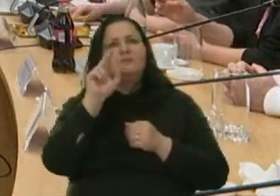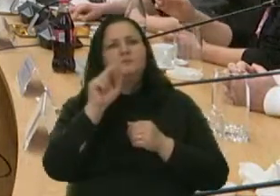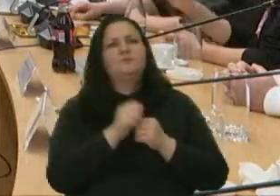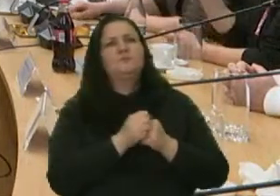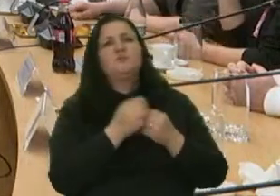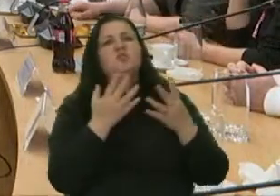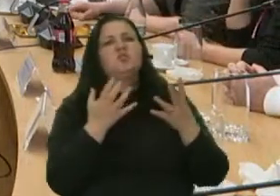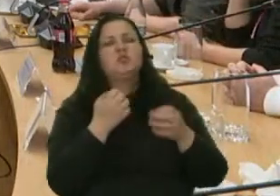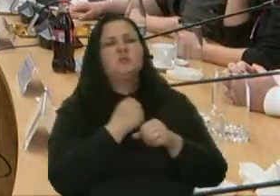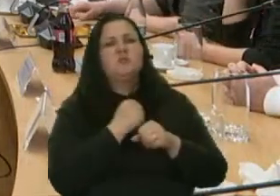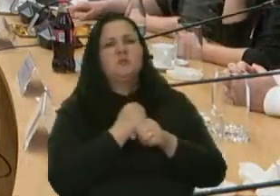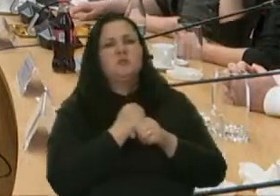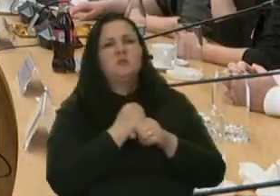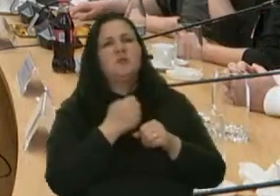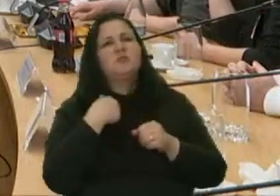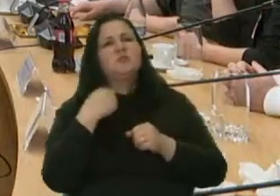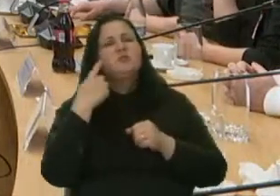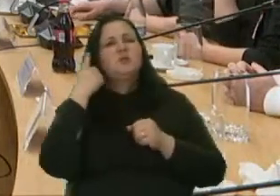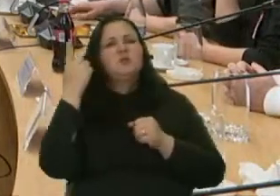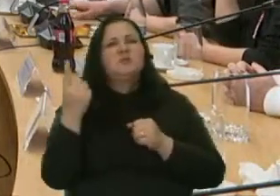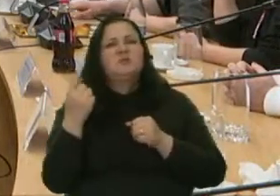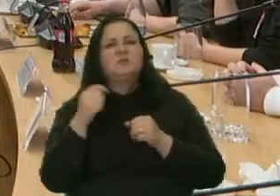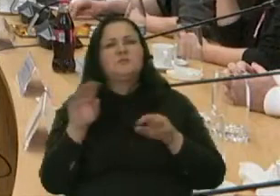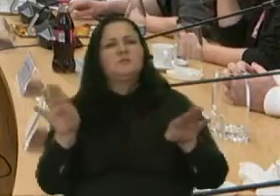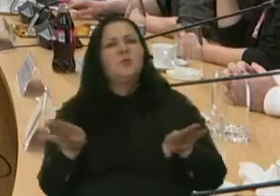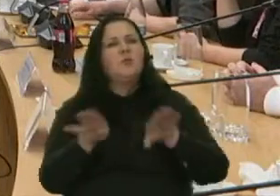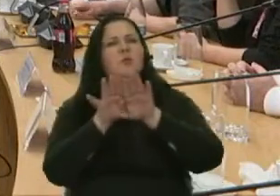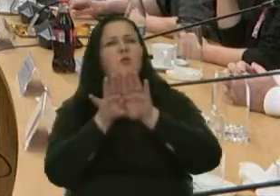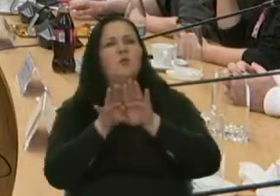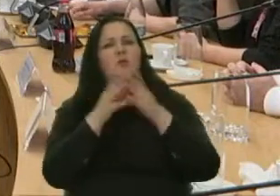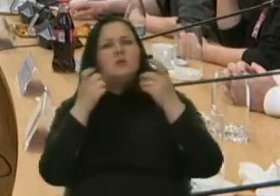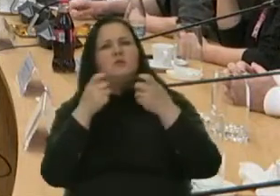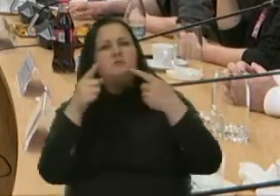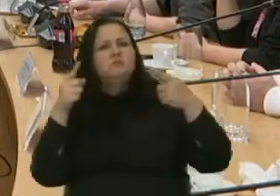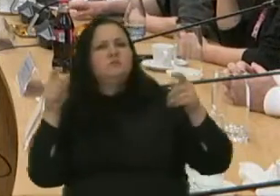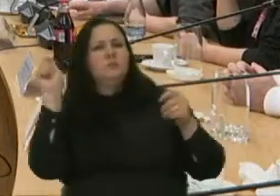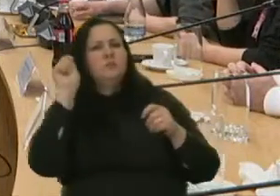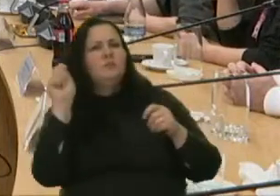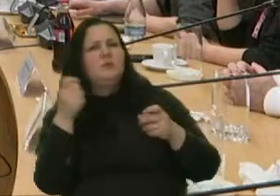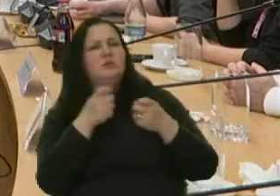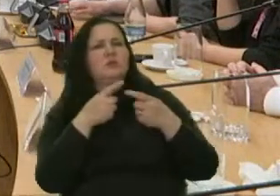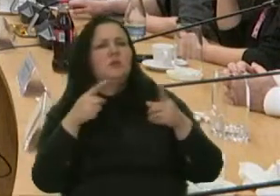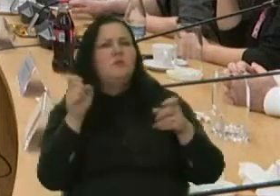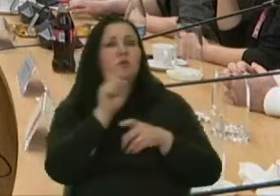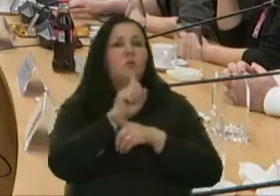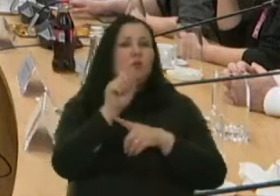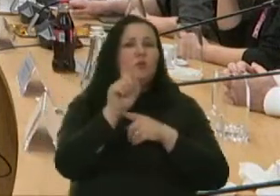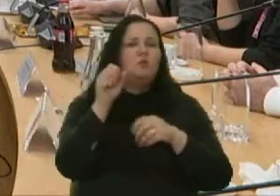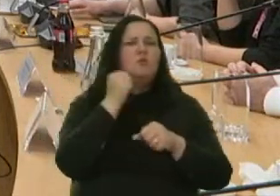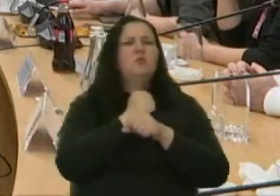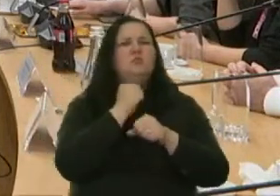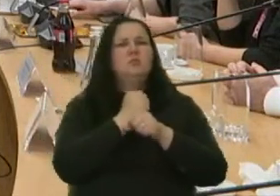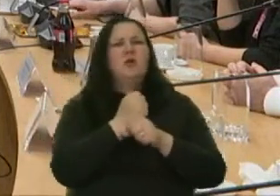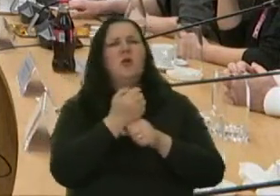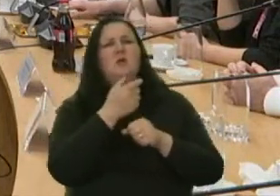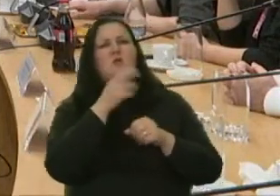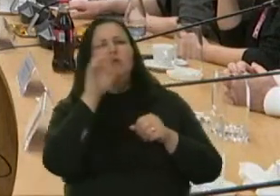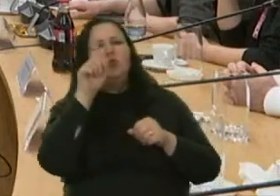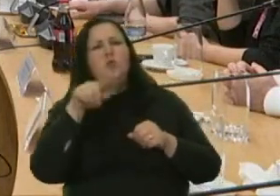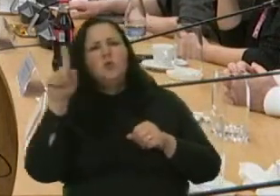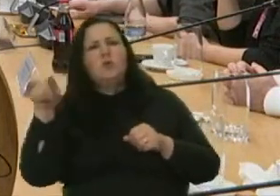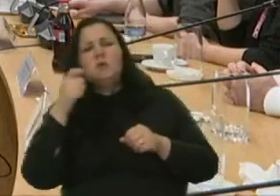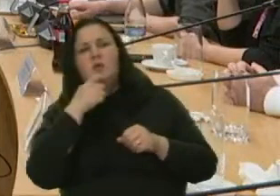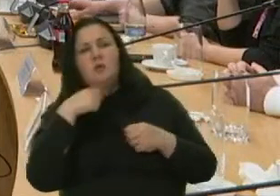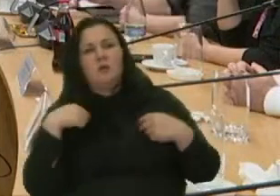cere ști că colegii în diverse proiecte pentru diverse lucruri lucrează de luni ani uneori